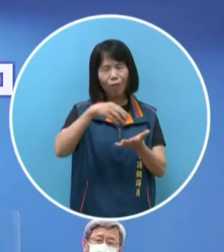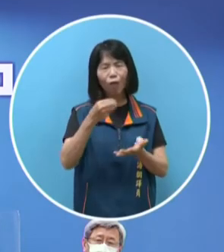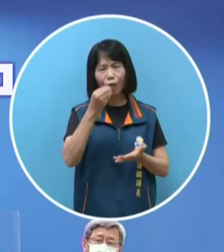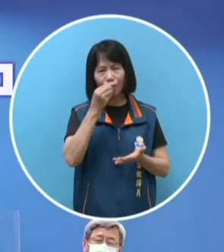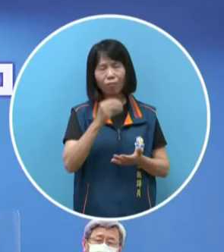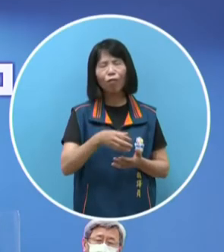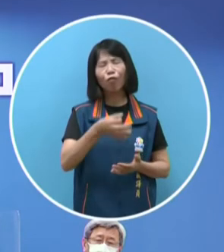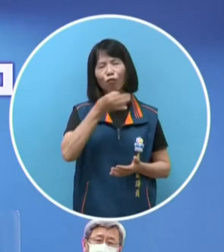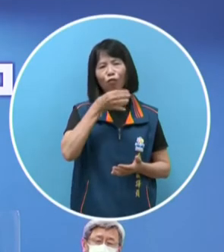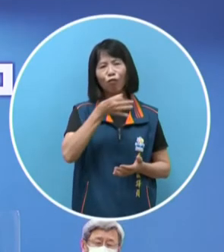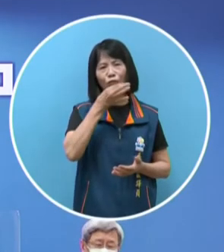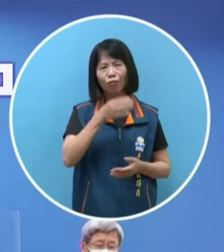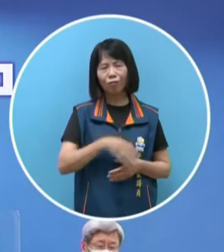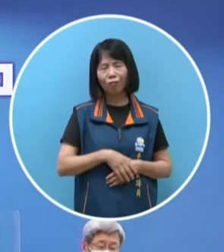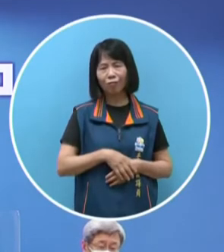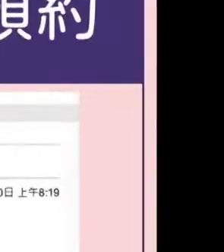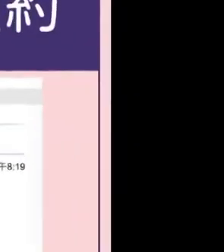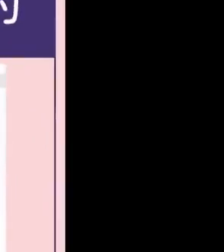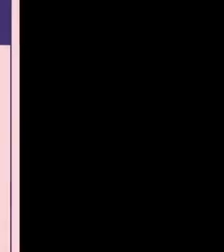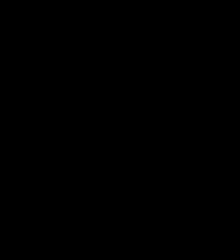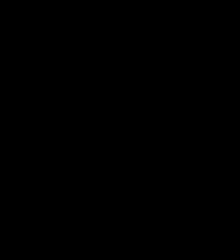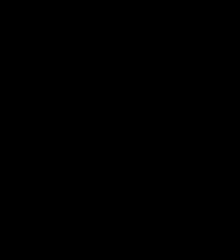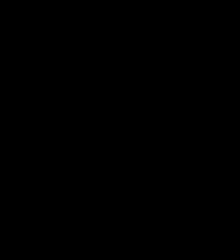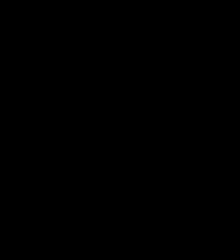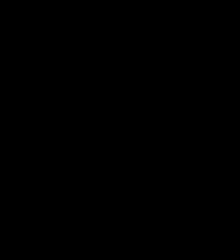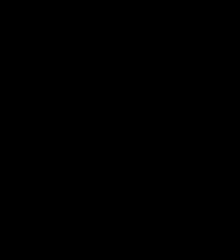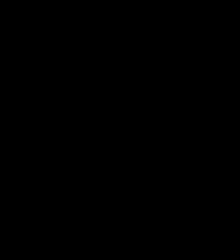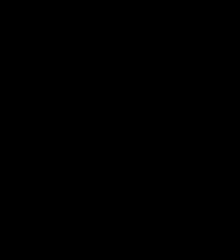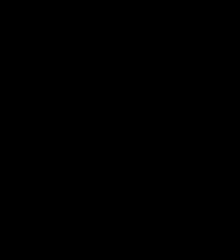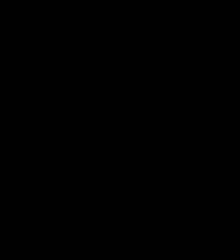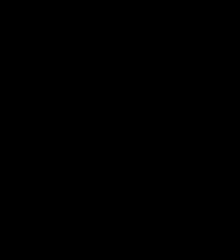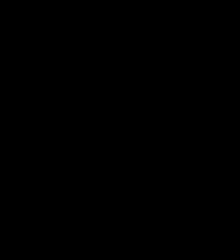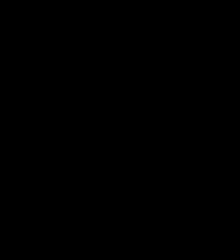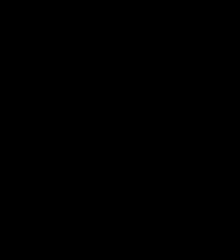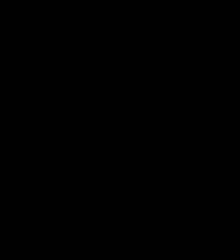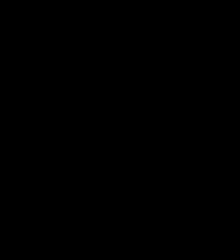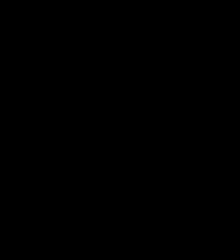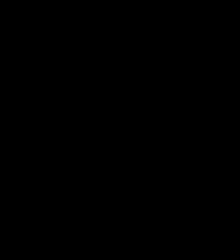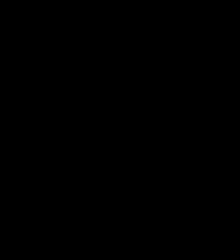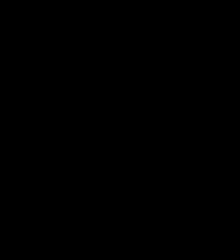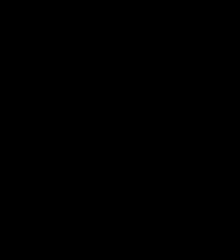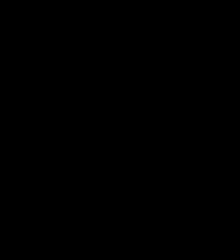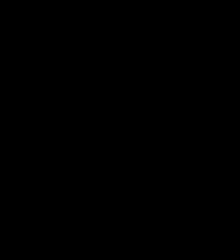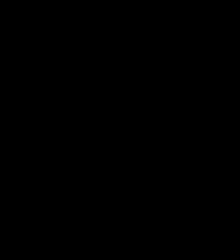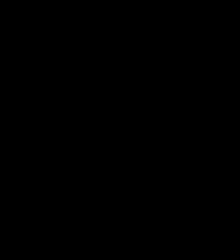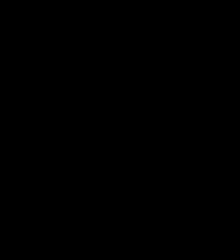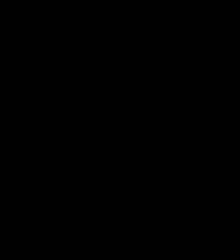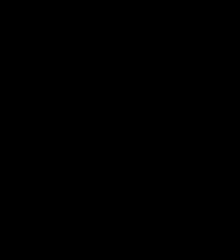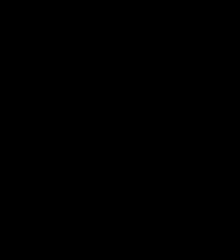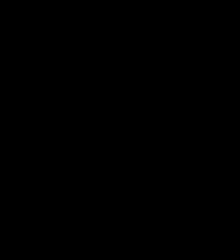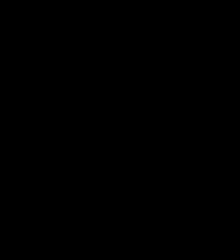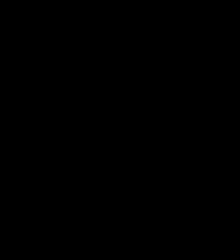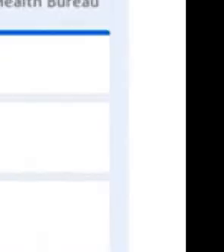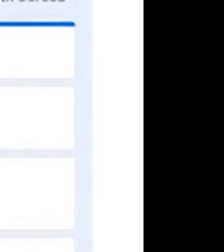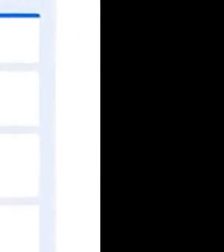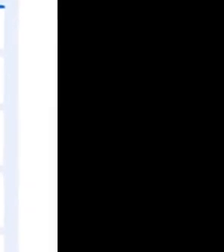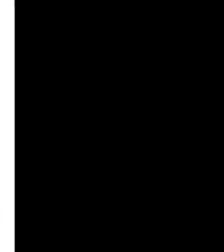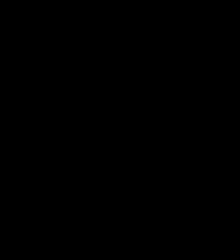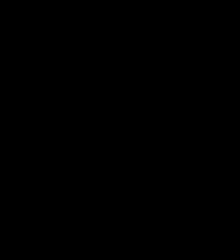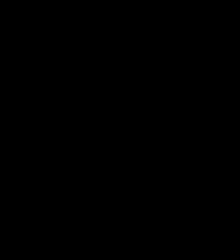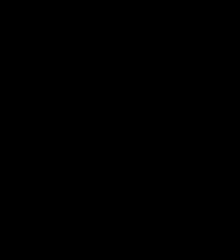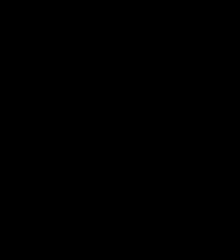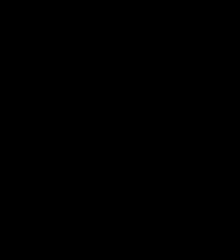希望大家能够持续的保持防疫警觉，让疫情不会扩散到花莲，才能够让花莲及早解